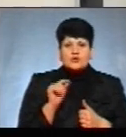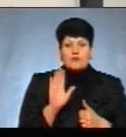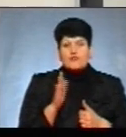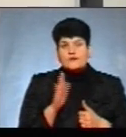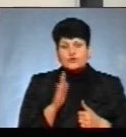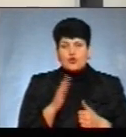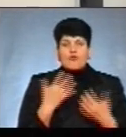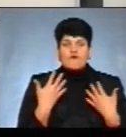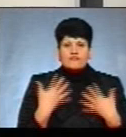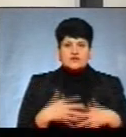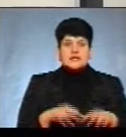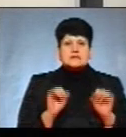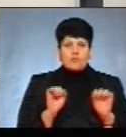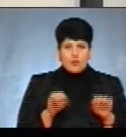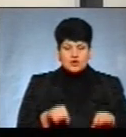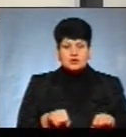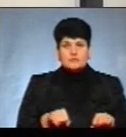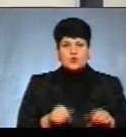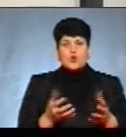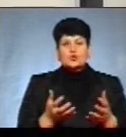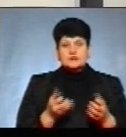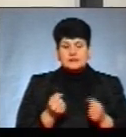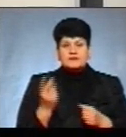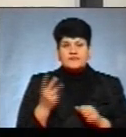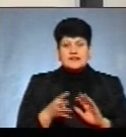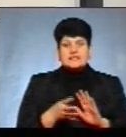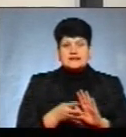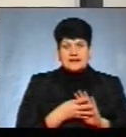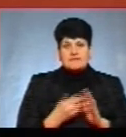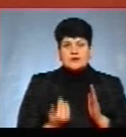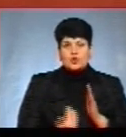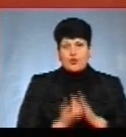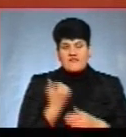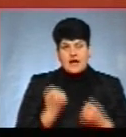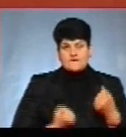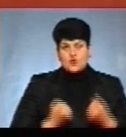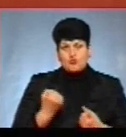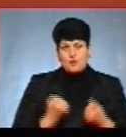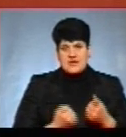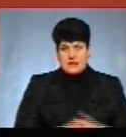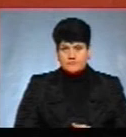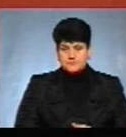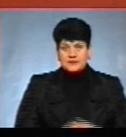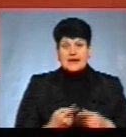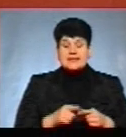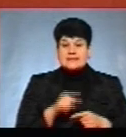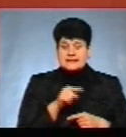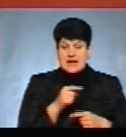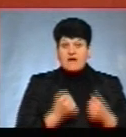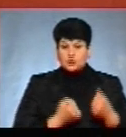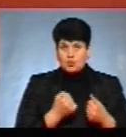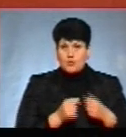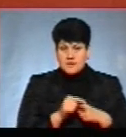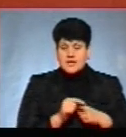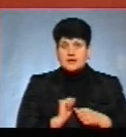понеділок чи вівторок ми вже зможемо отримати 29 нових автомобілів. Тобто ці